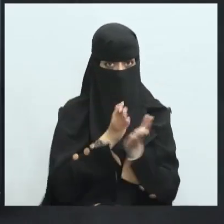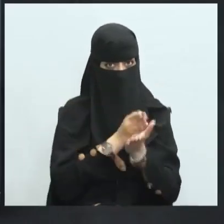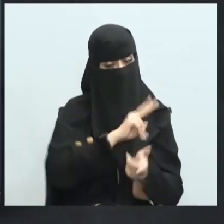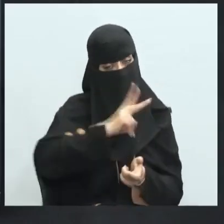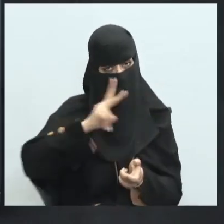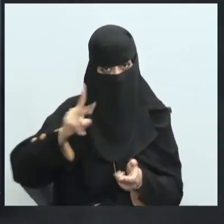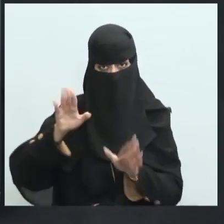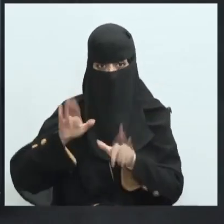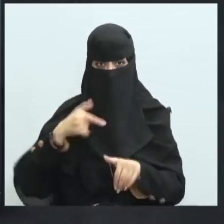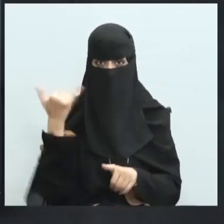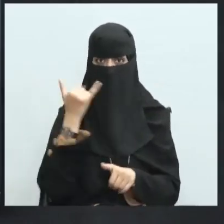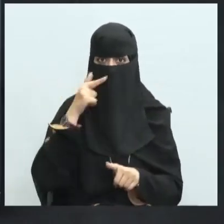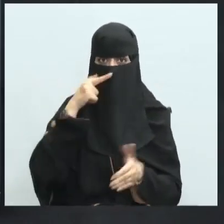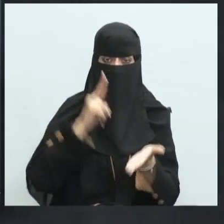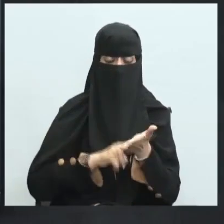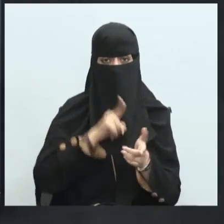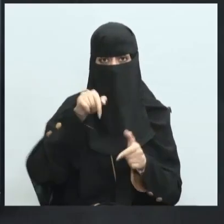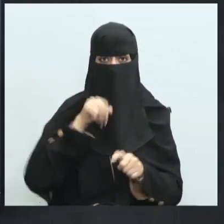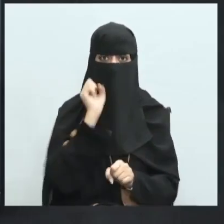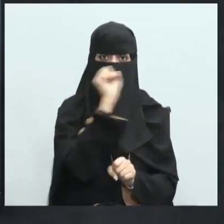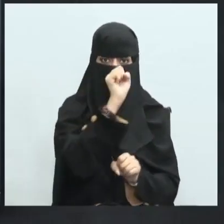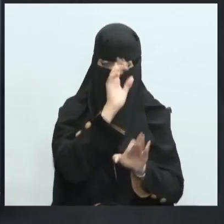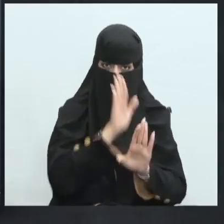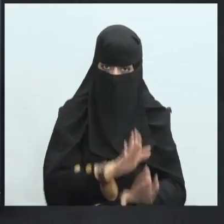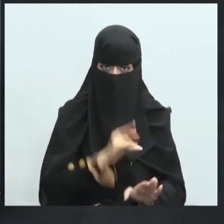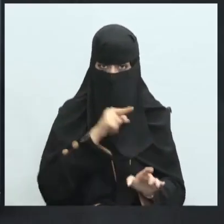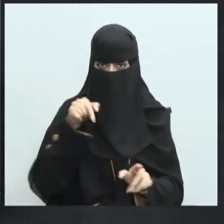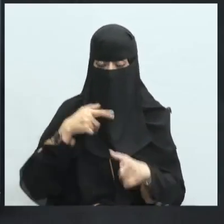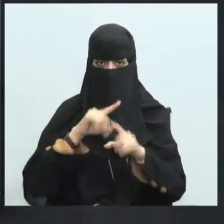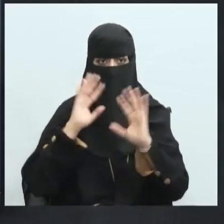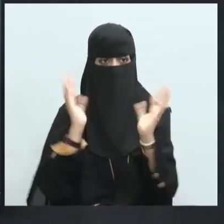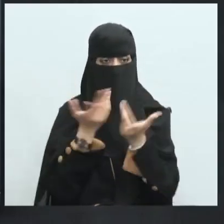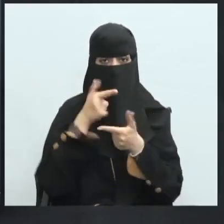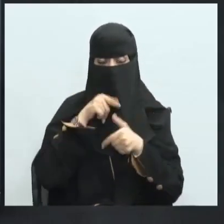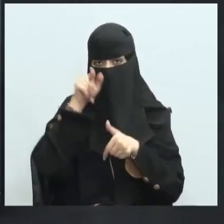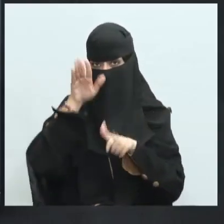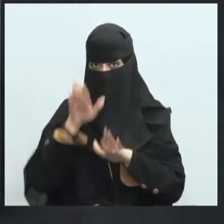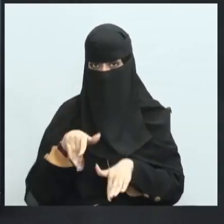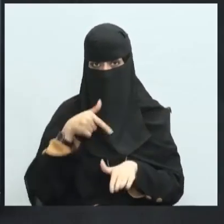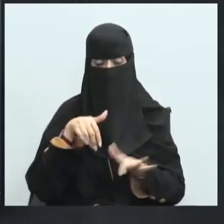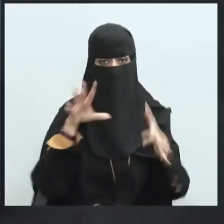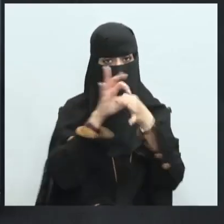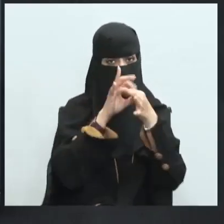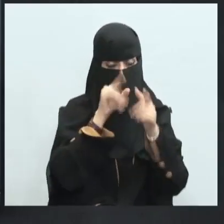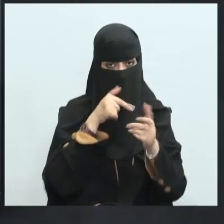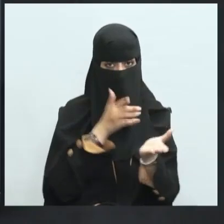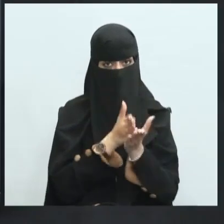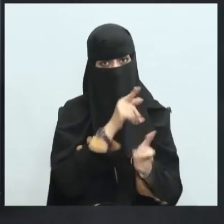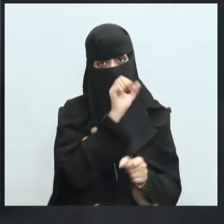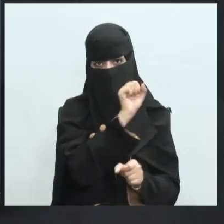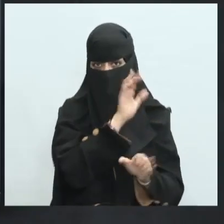متعدده اخرى مهم جدا ان يكون متخصص و ملم تلك او ما يرتبط بمجاله